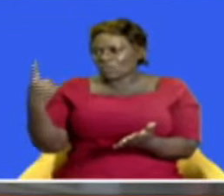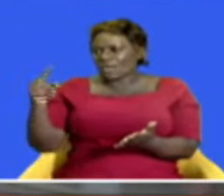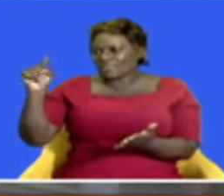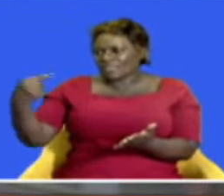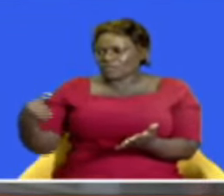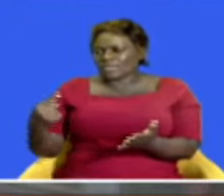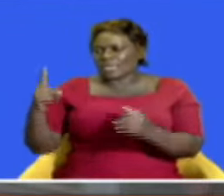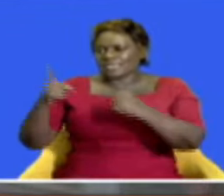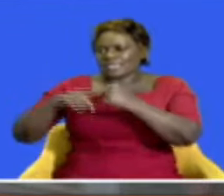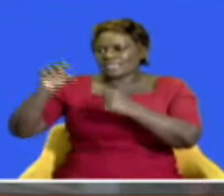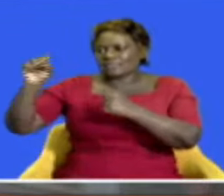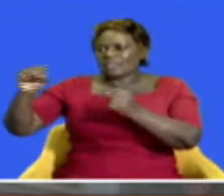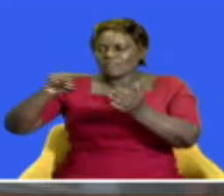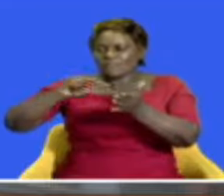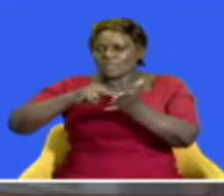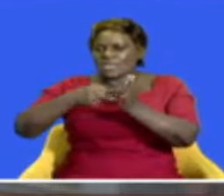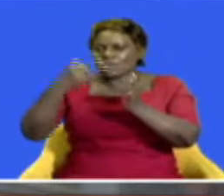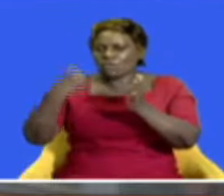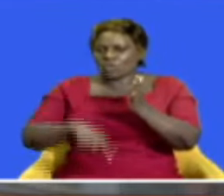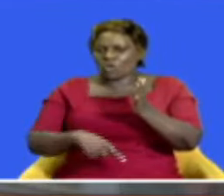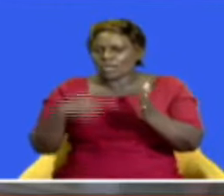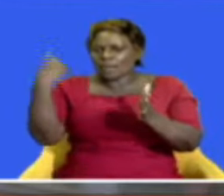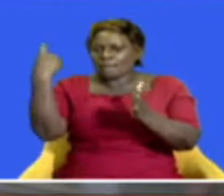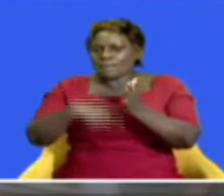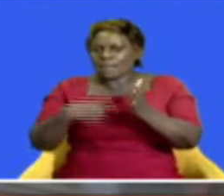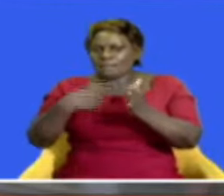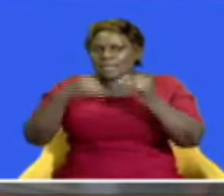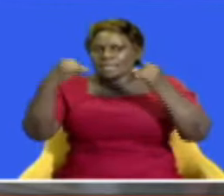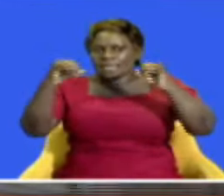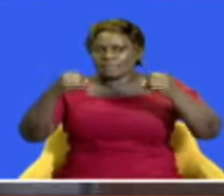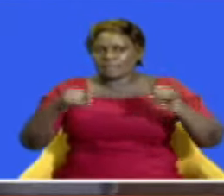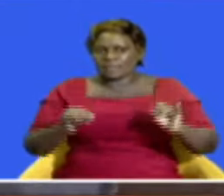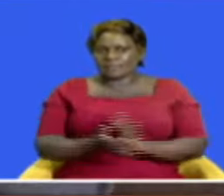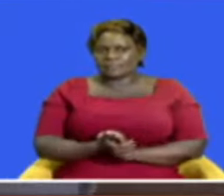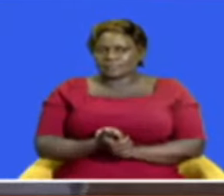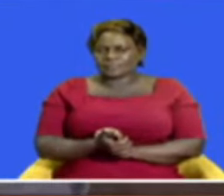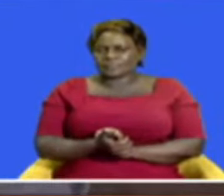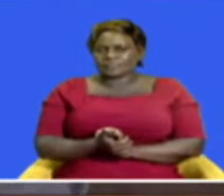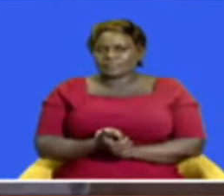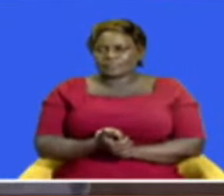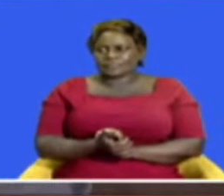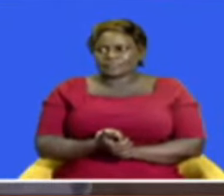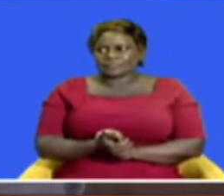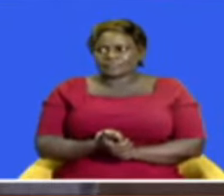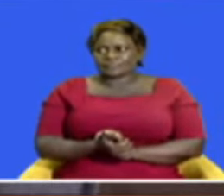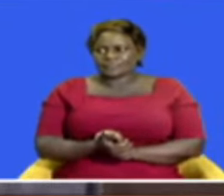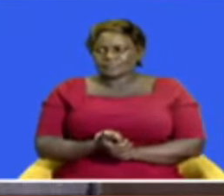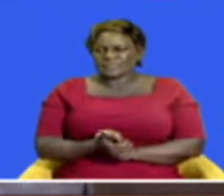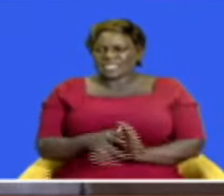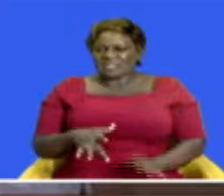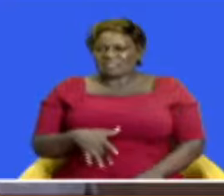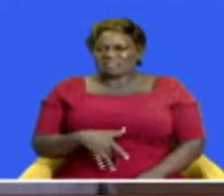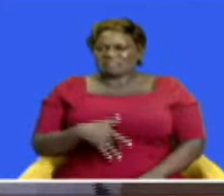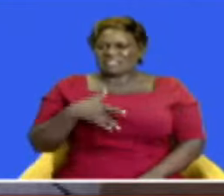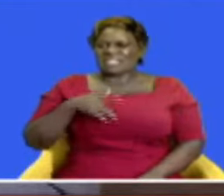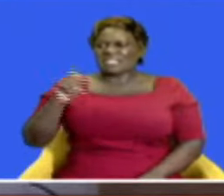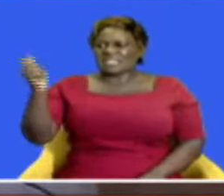331,065. Inamaanisha nini haswa endapo ushuru huu utatekelezwa? Kulingana na hisia za